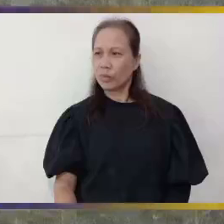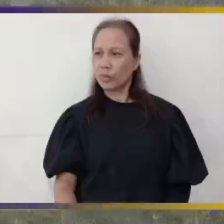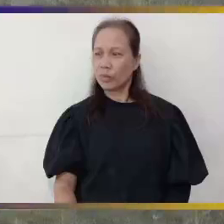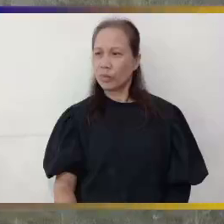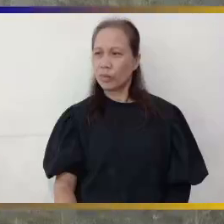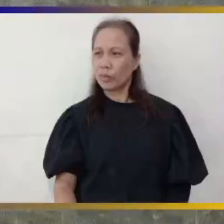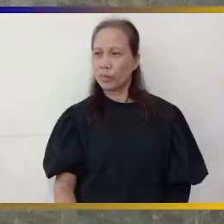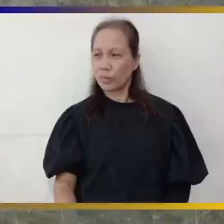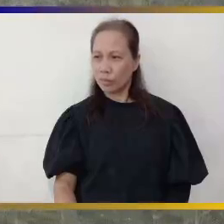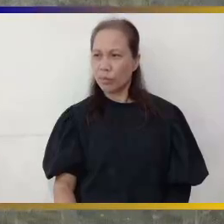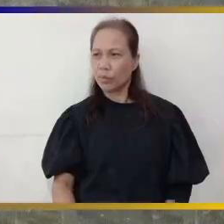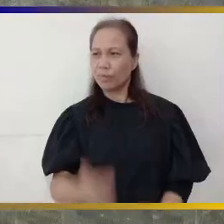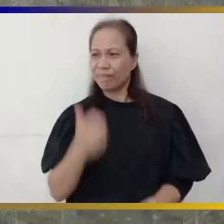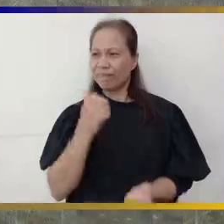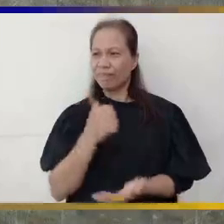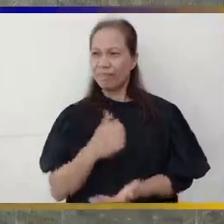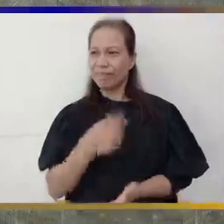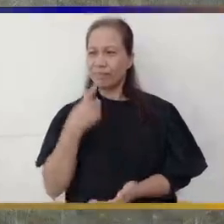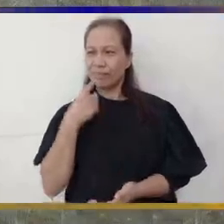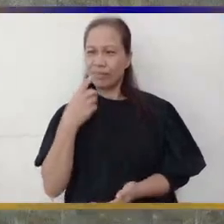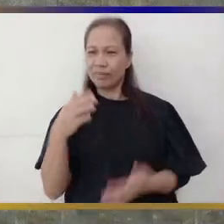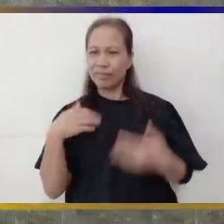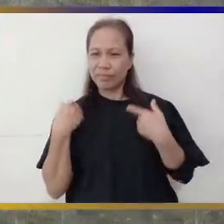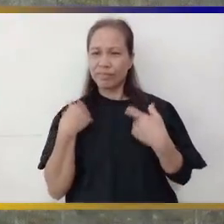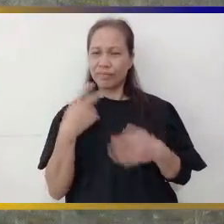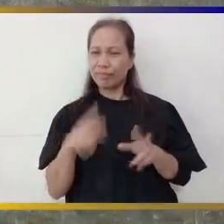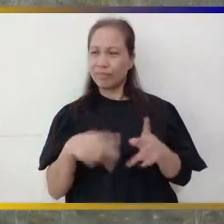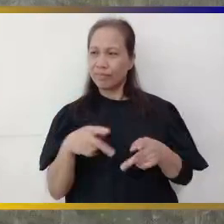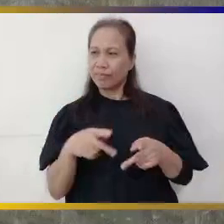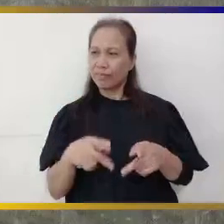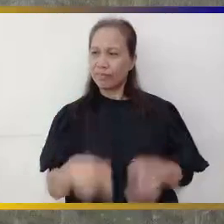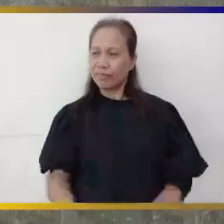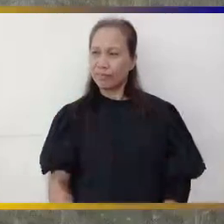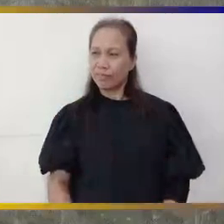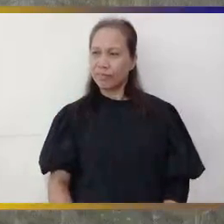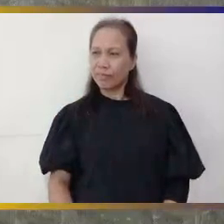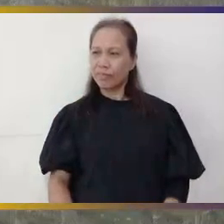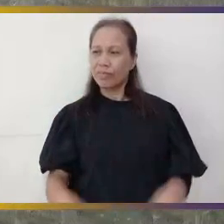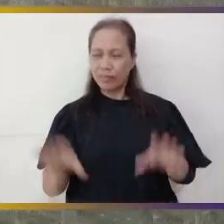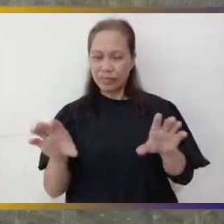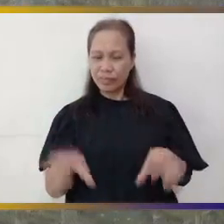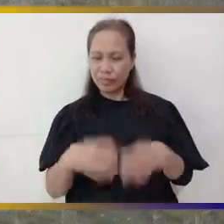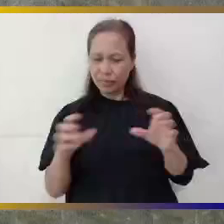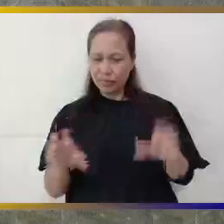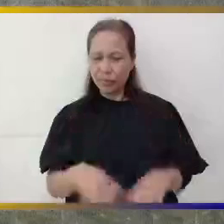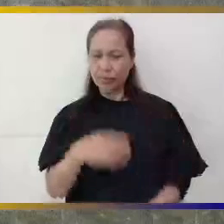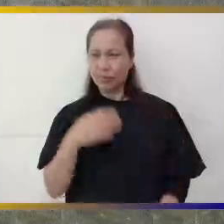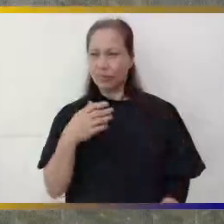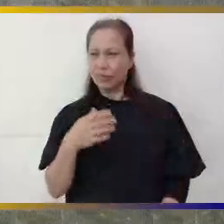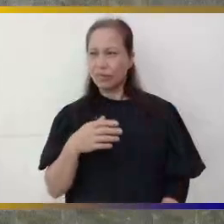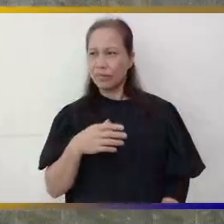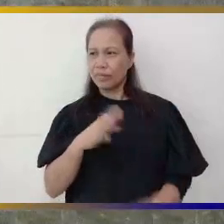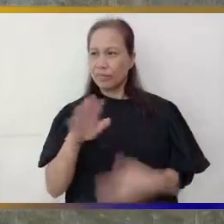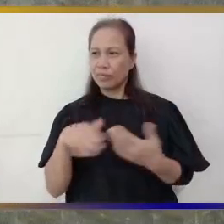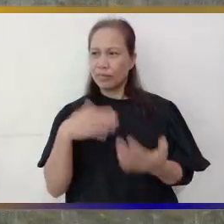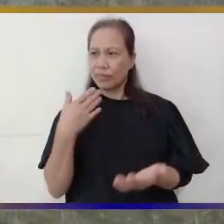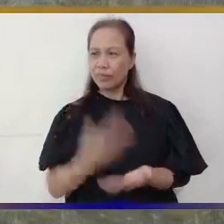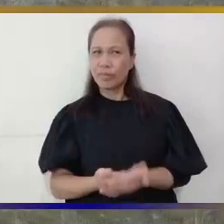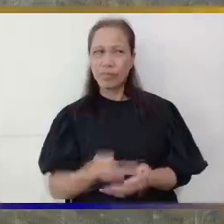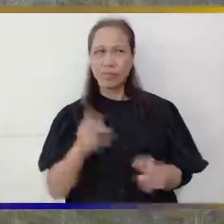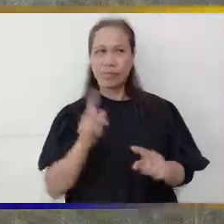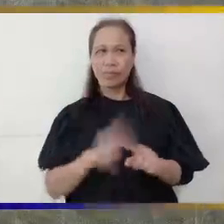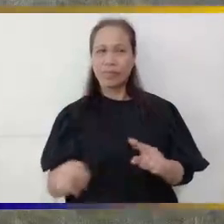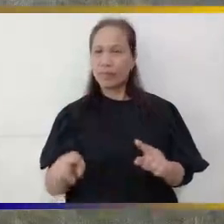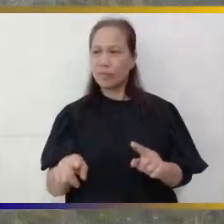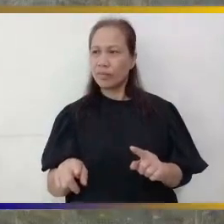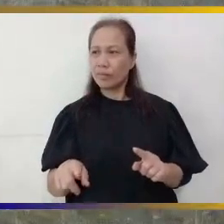trust Sabi ko nga sa mga young people nagkatrabaho na kayo young people lahatlahat pero yung trabaho ni